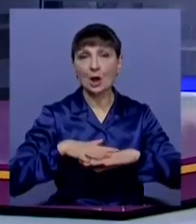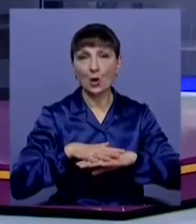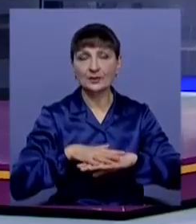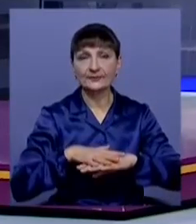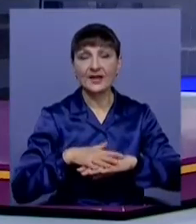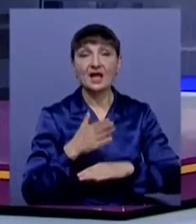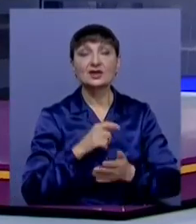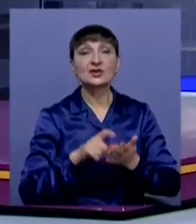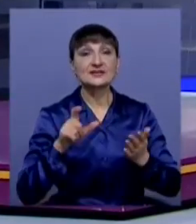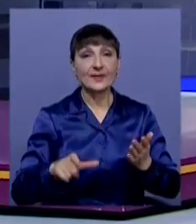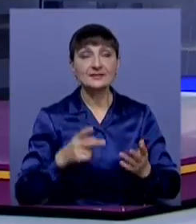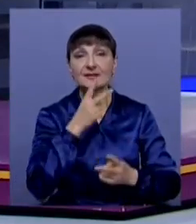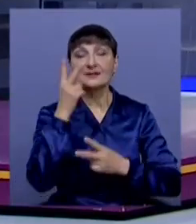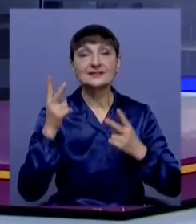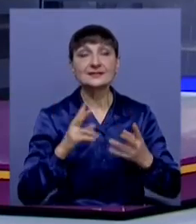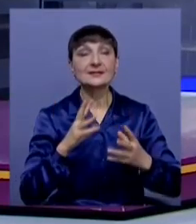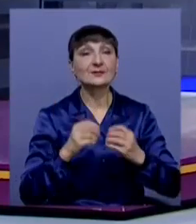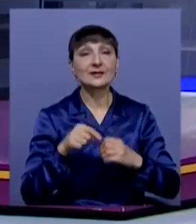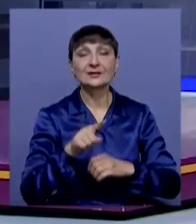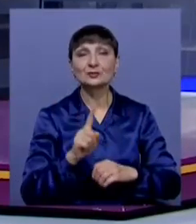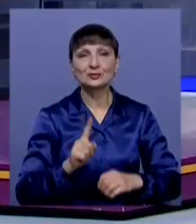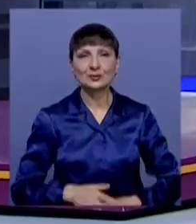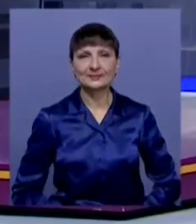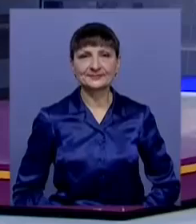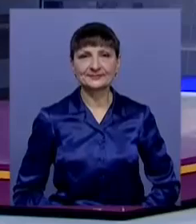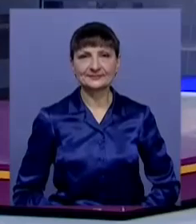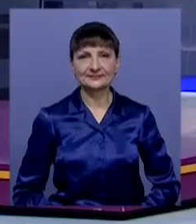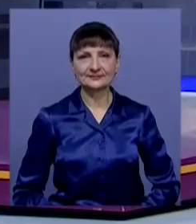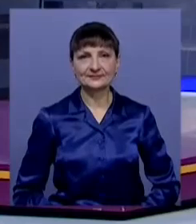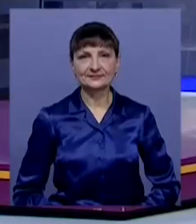Мой коллега Роман Нощенко оценил возможности нового центра.